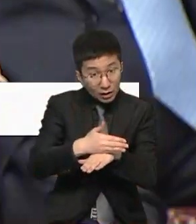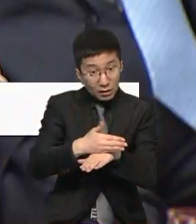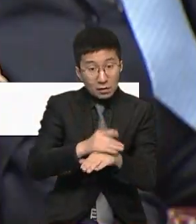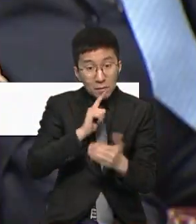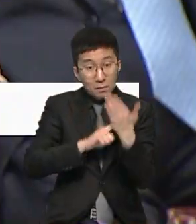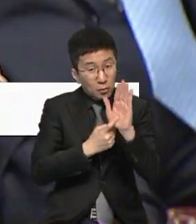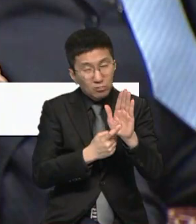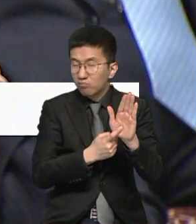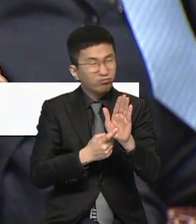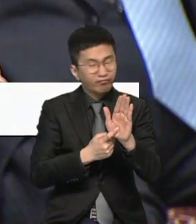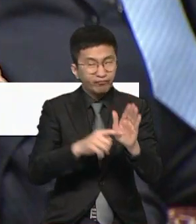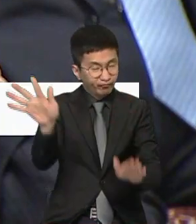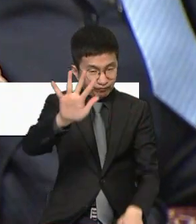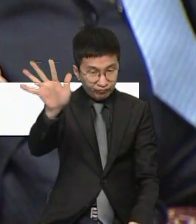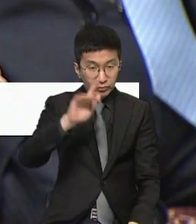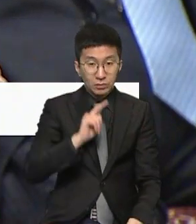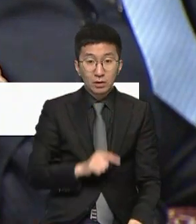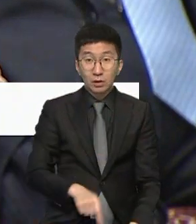무라야마